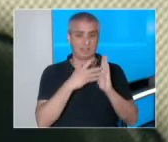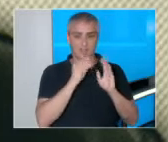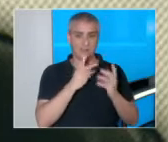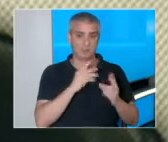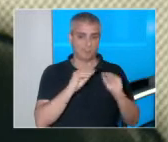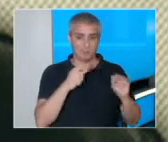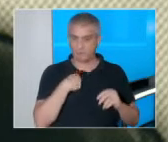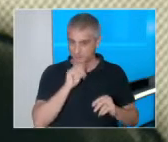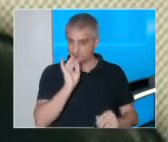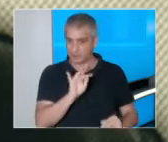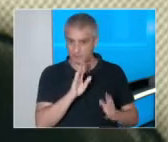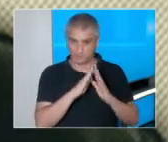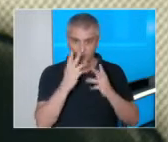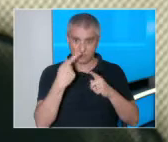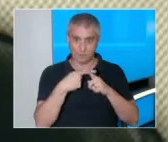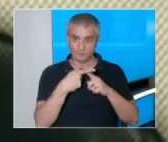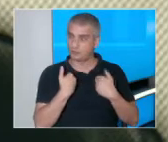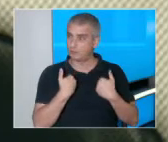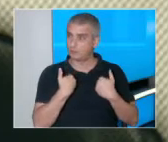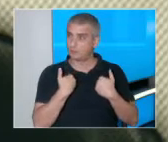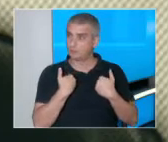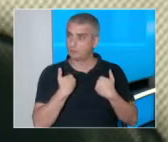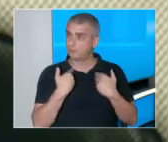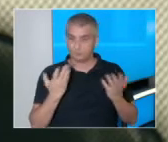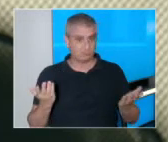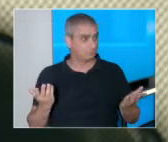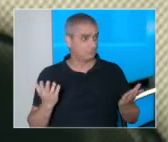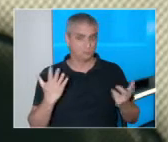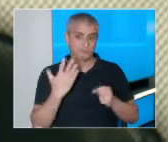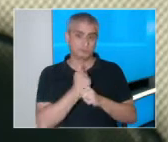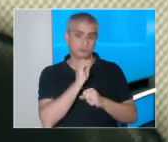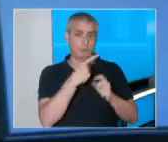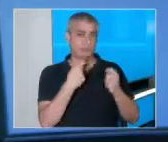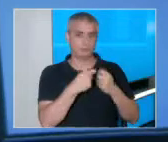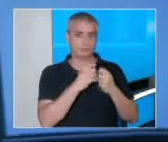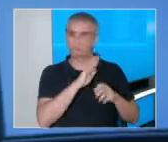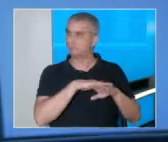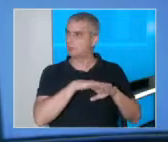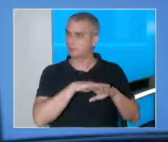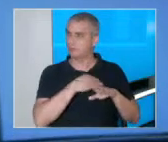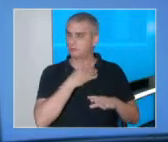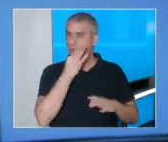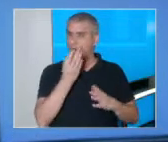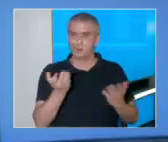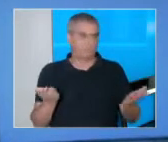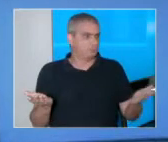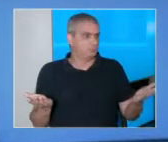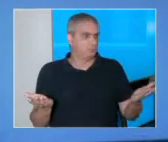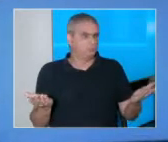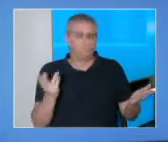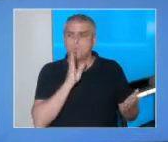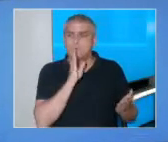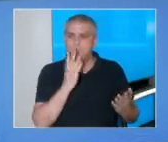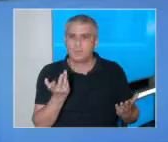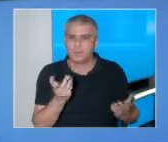וכולי. אני צריך להתנגד לבית חולים בסכנין? אם זה יסג למשותפת, אז... לא, לא, לא, סליחה, אני שואל אותך עניינית. לא, אז מה, אני לא מבין את